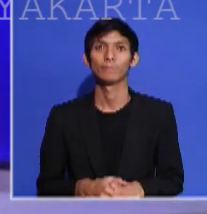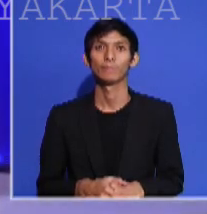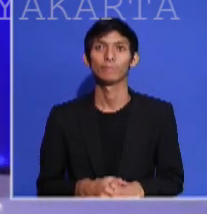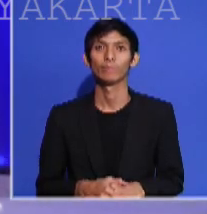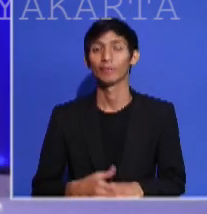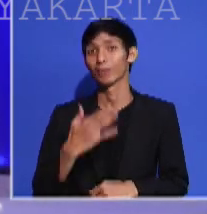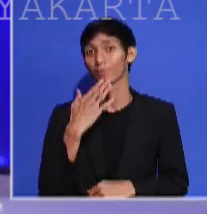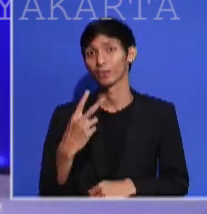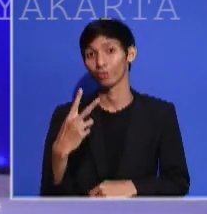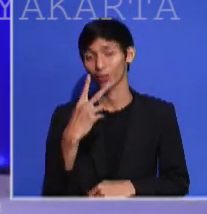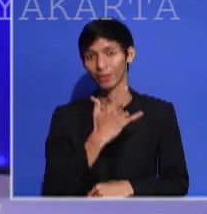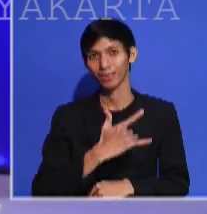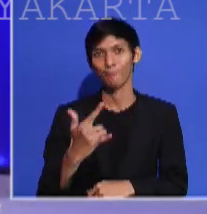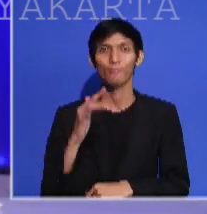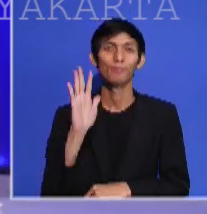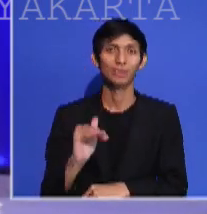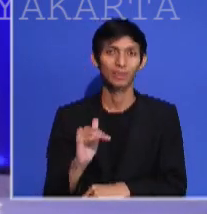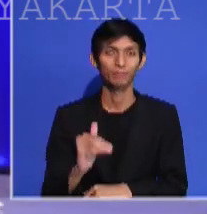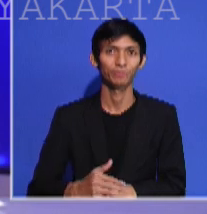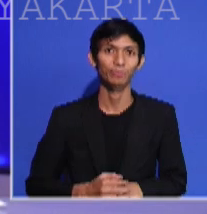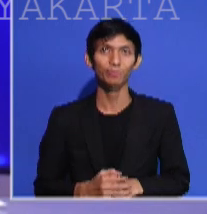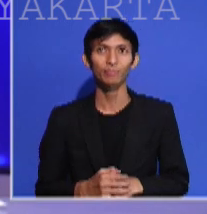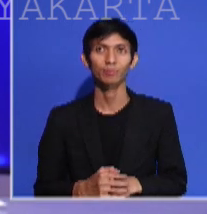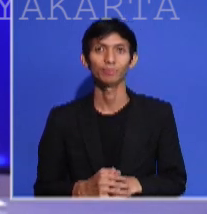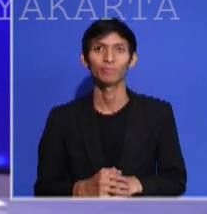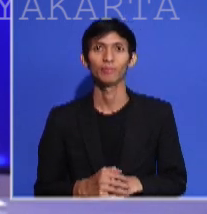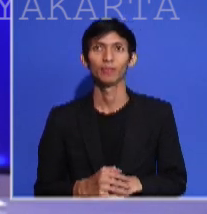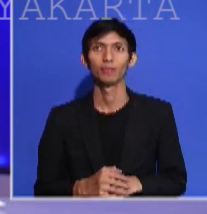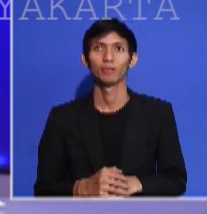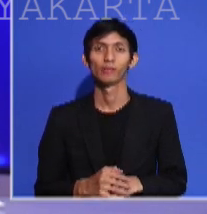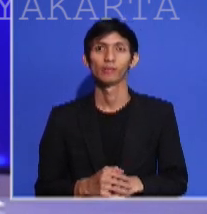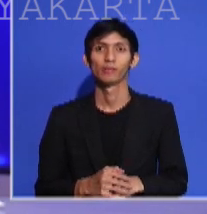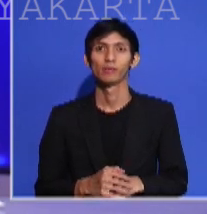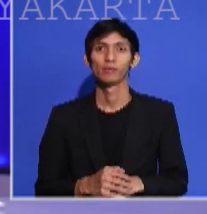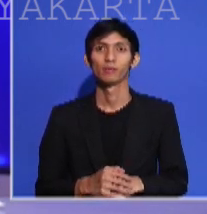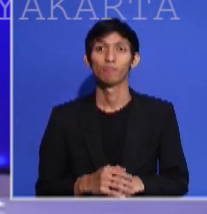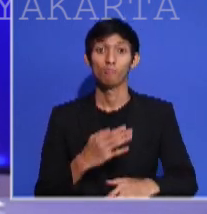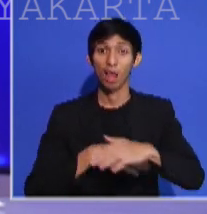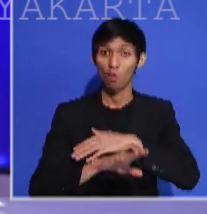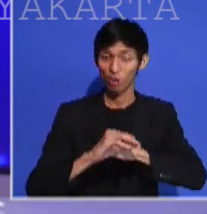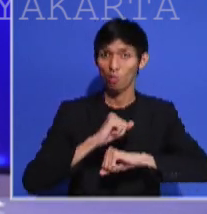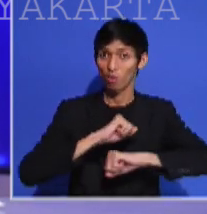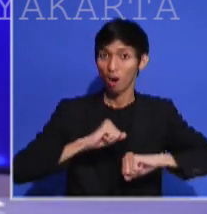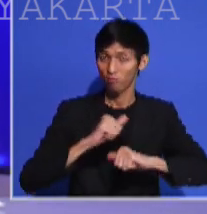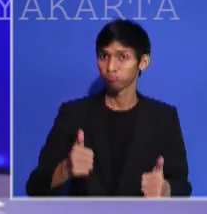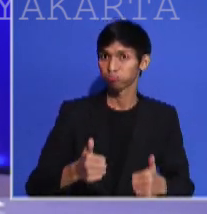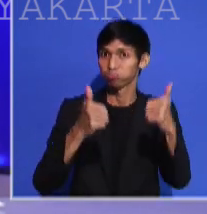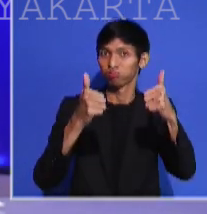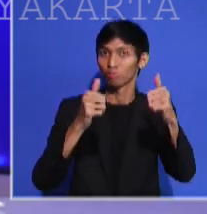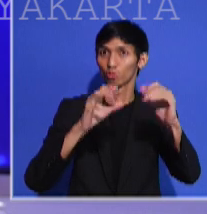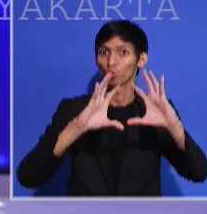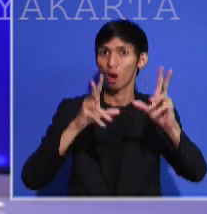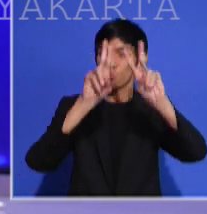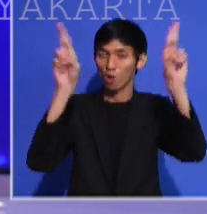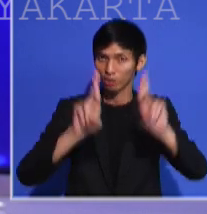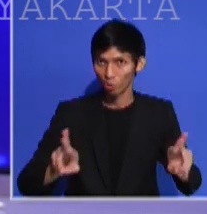Terima kasih Anda masih bersama kami di Jogja hari ini Yogyakarta kembali menyumbang atlet berprestasi bahkan ke tingkat internasional